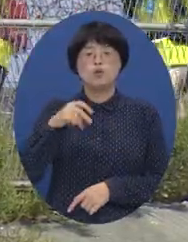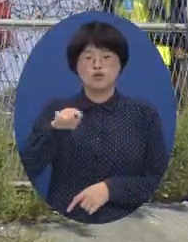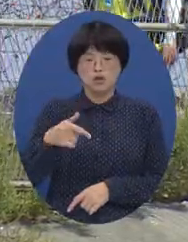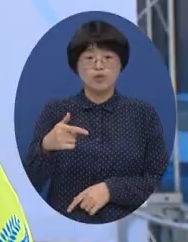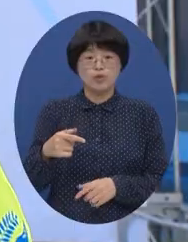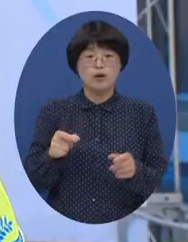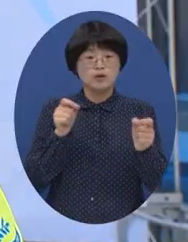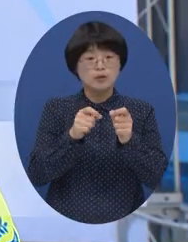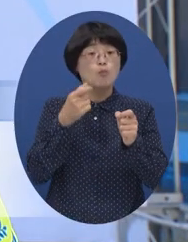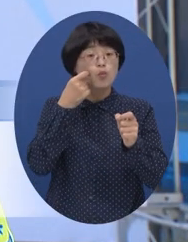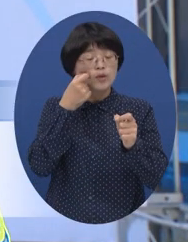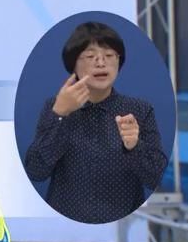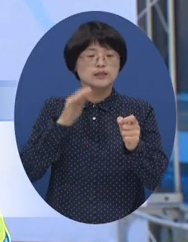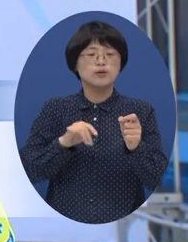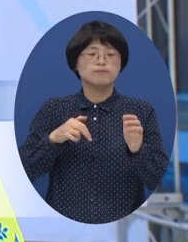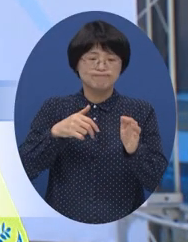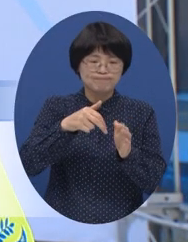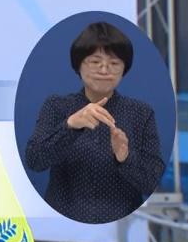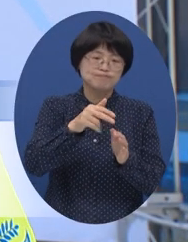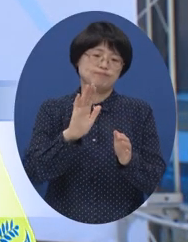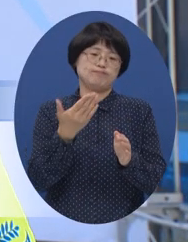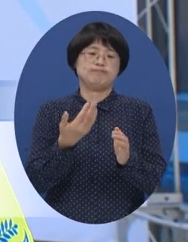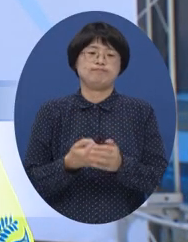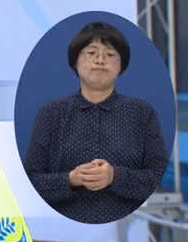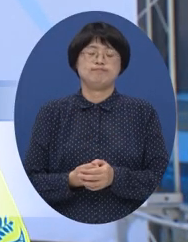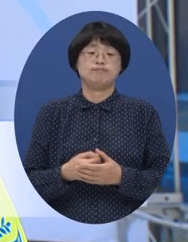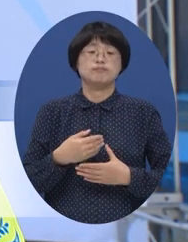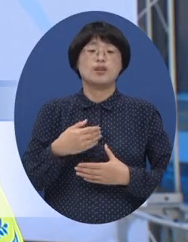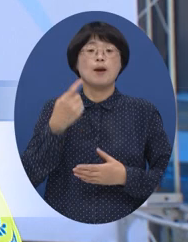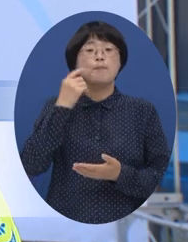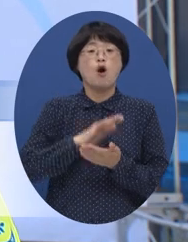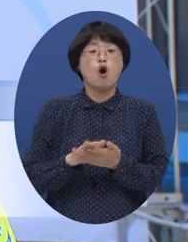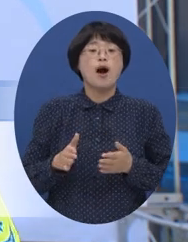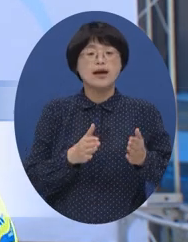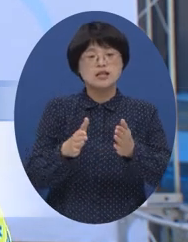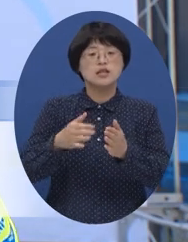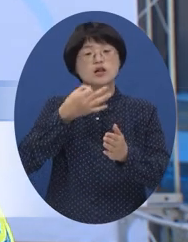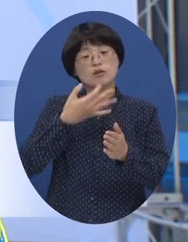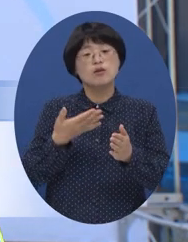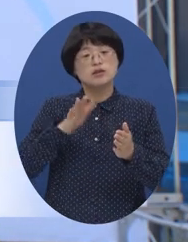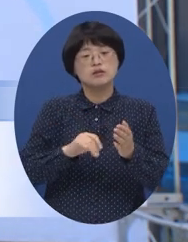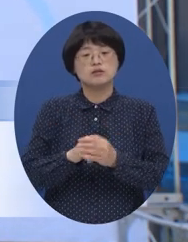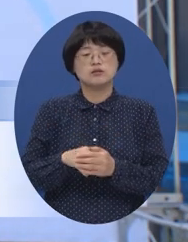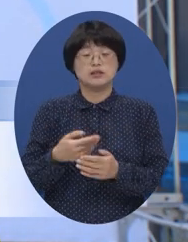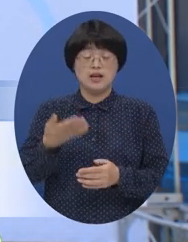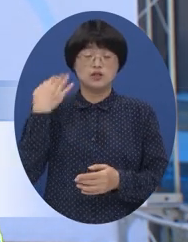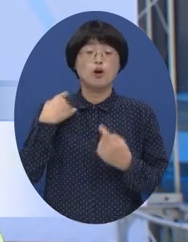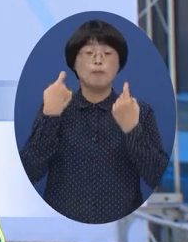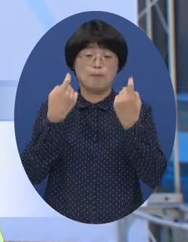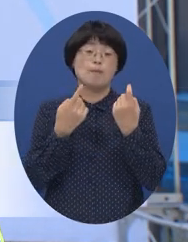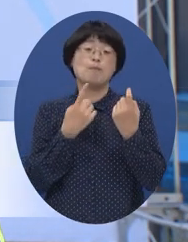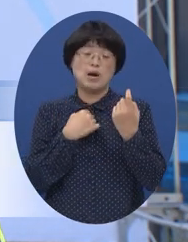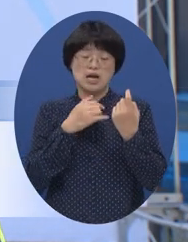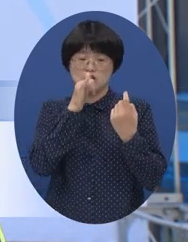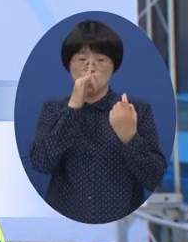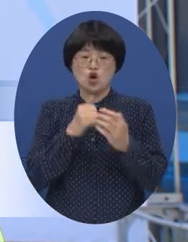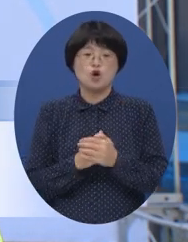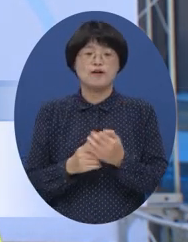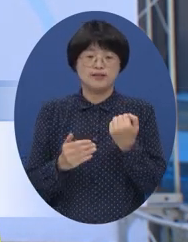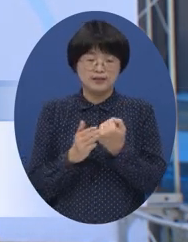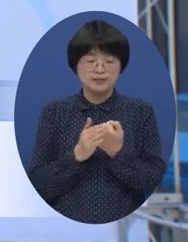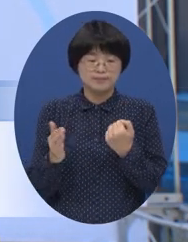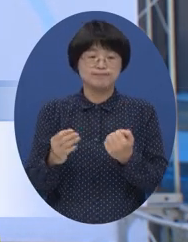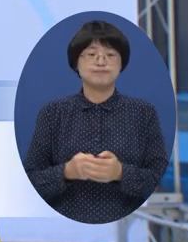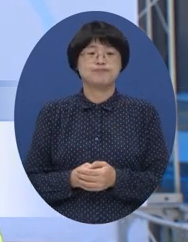지났습니다. 평화의 길 걷는 동안에 사실 좀 힘들기도 했지만 관광으로 와봤던 코스도 몇 군데 있었어요.